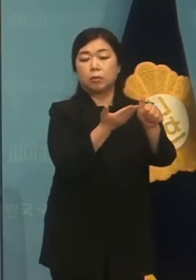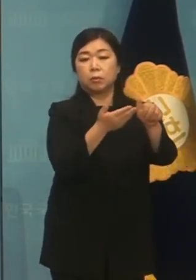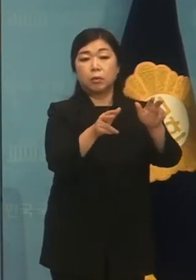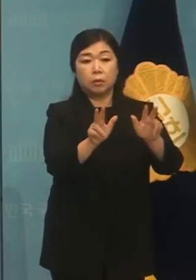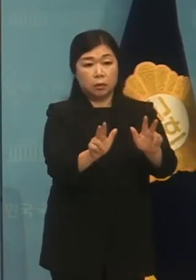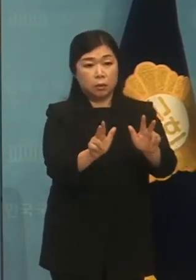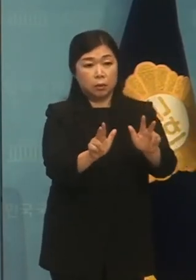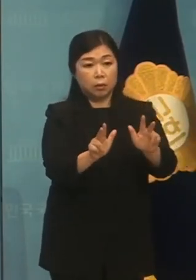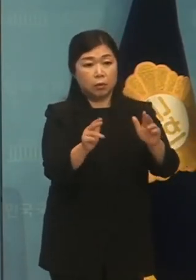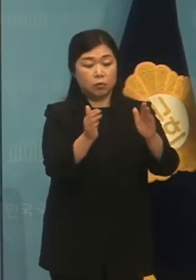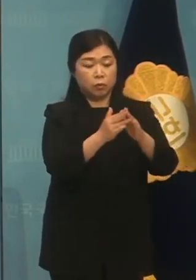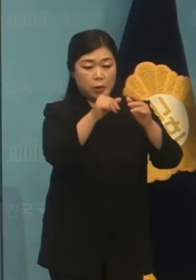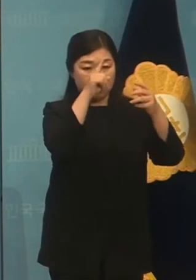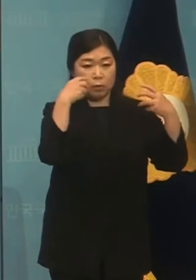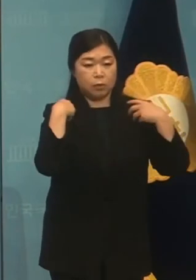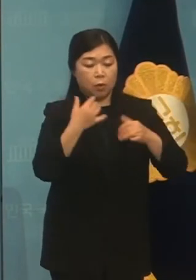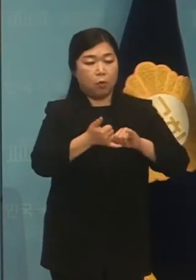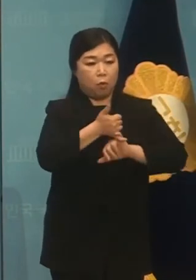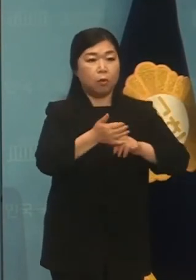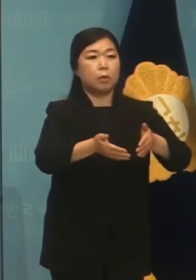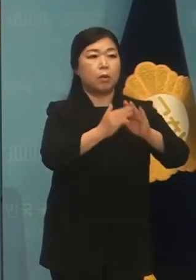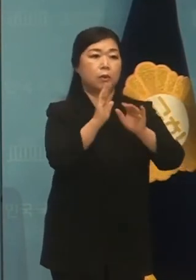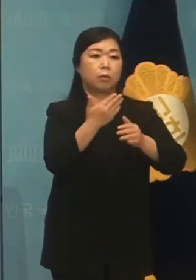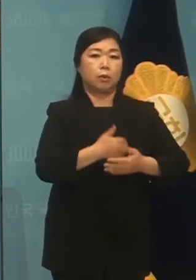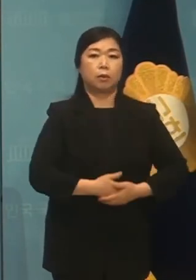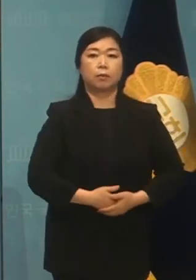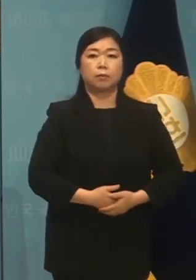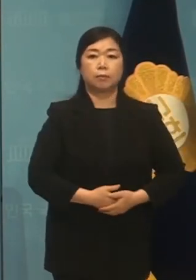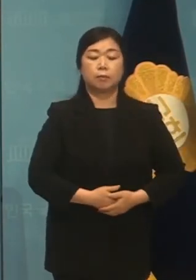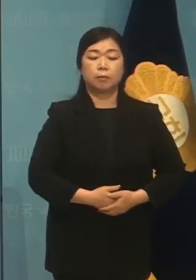이제 주택청을 꼭 만들어야 됩니다. 여기서는